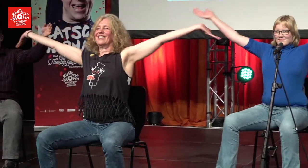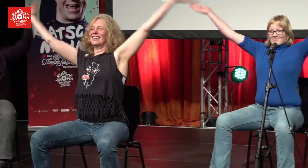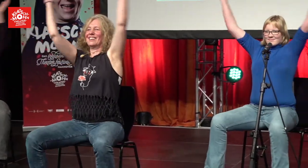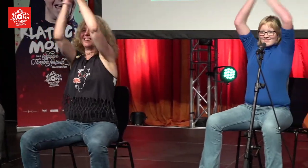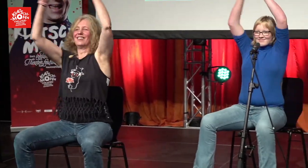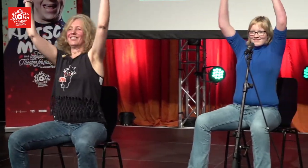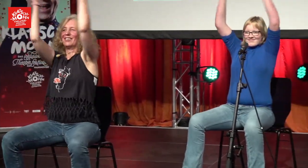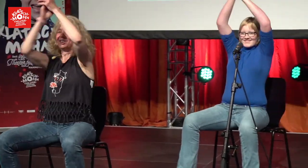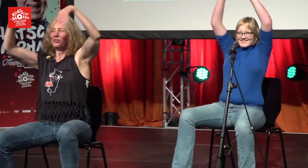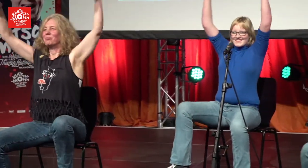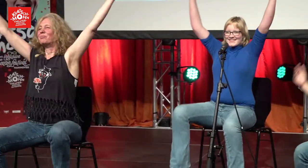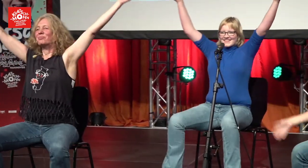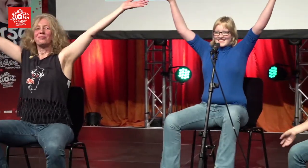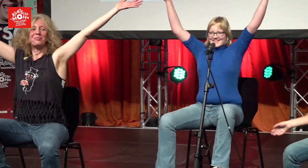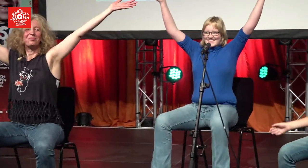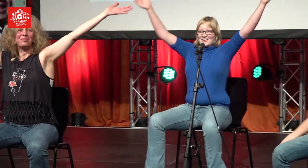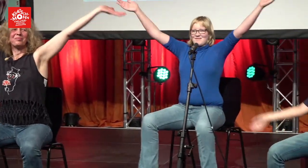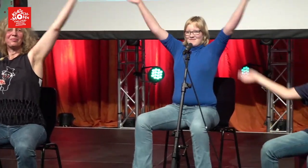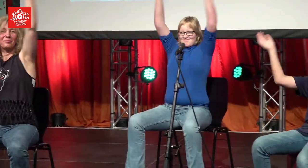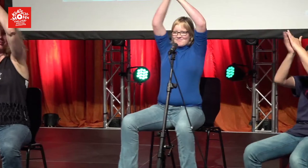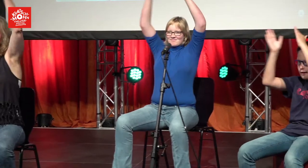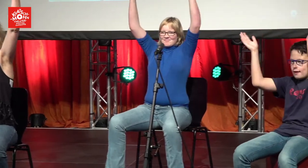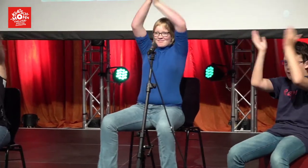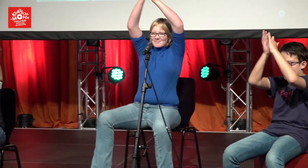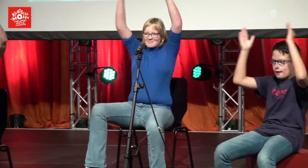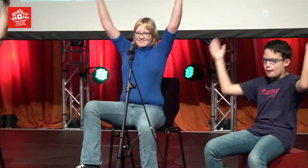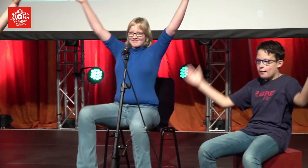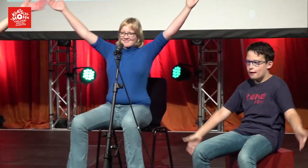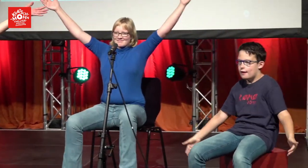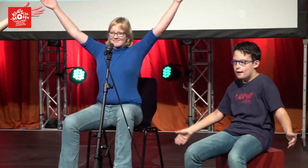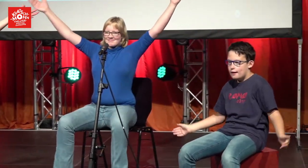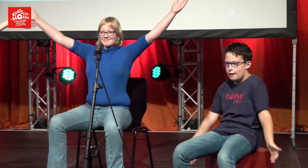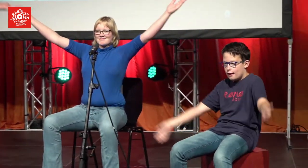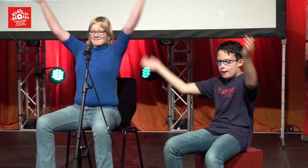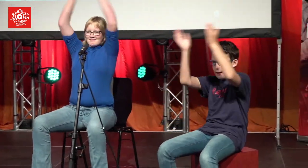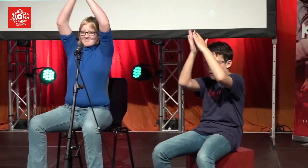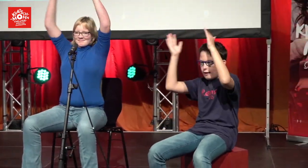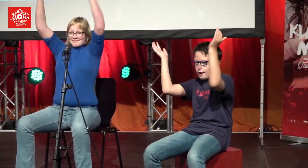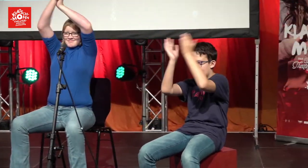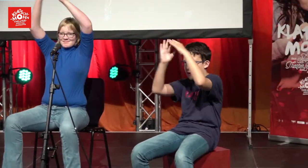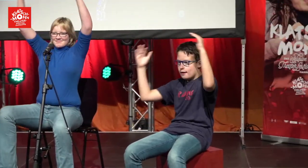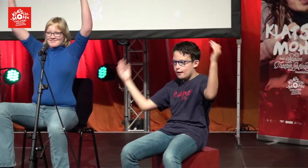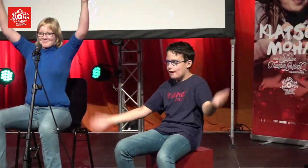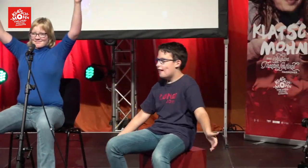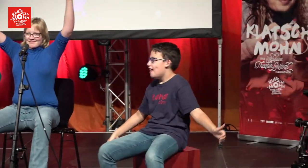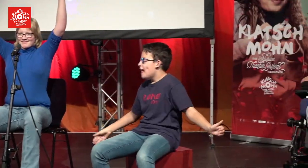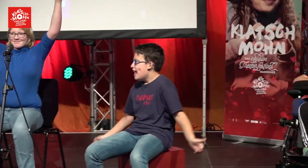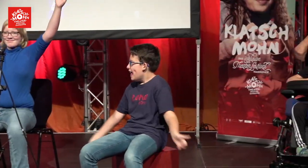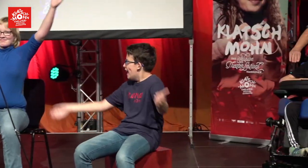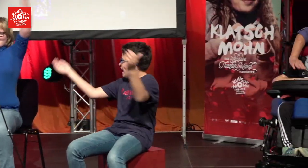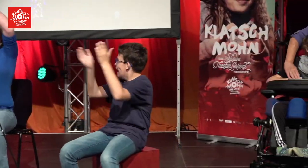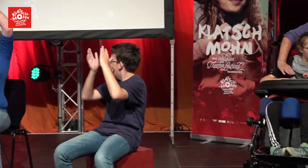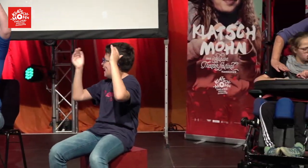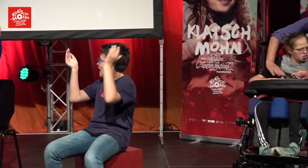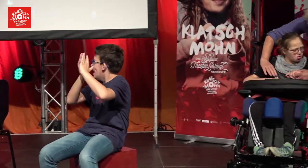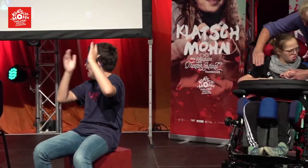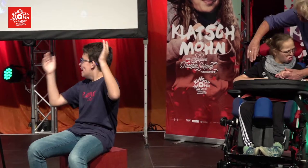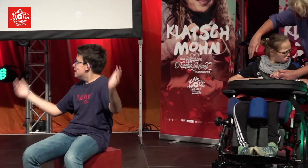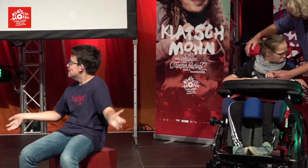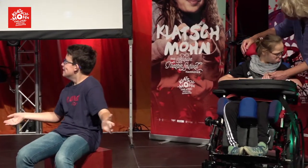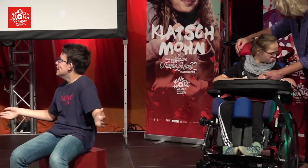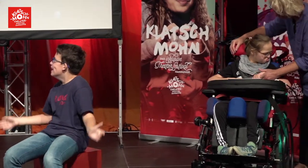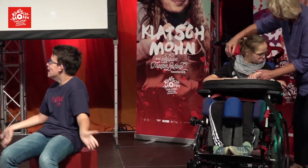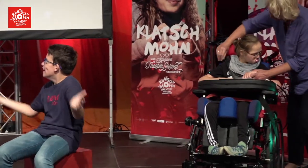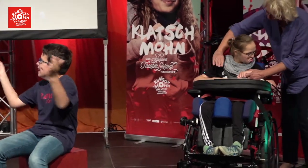I like digging holes, hiding things inside them. When I grow old, I won't forget to find